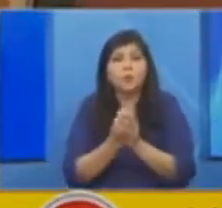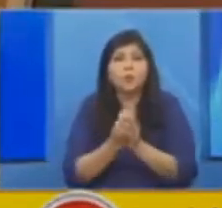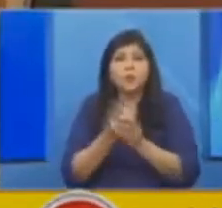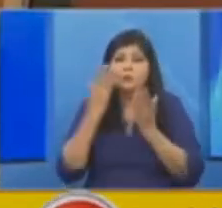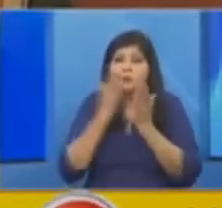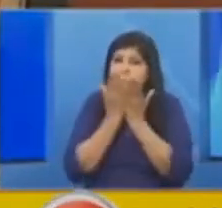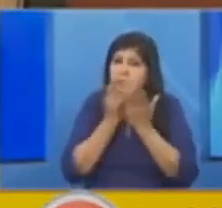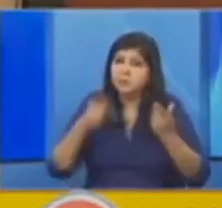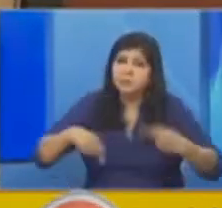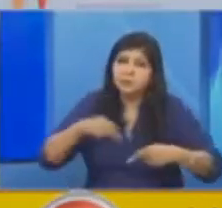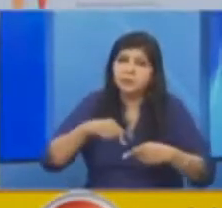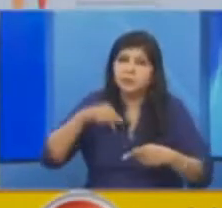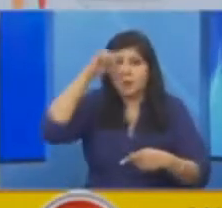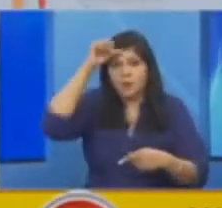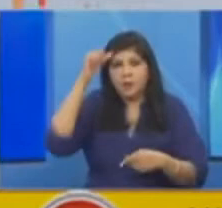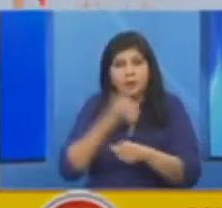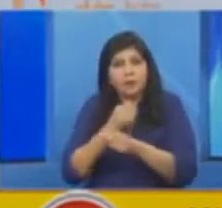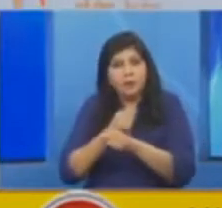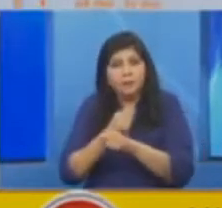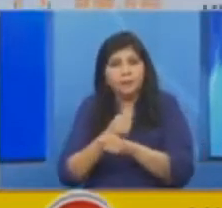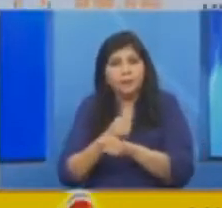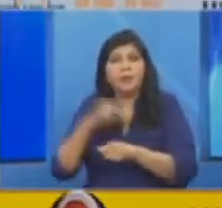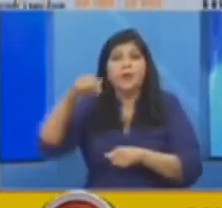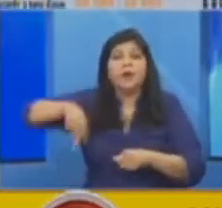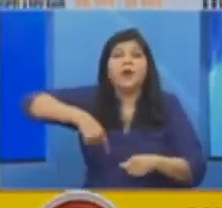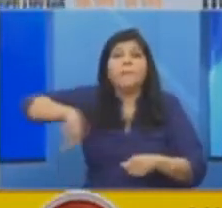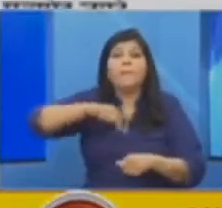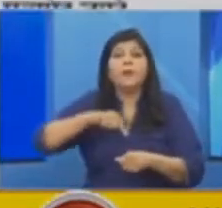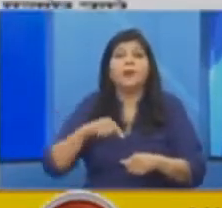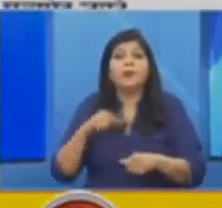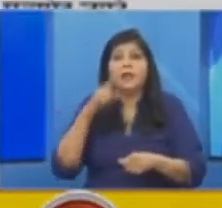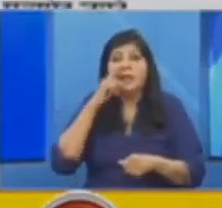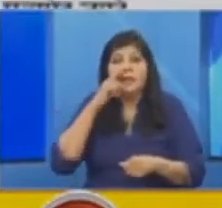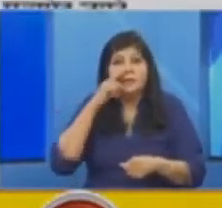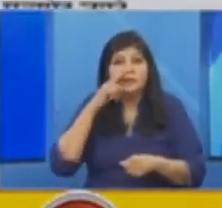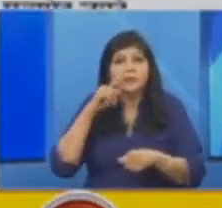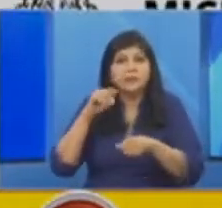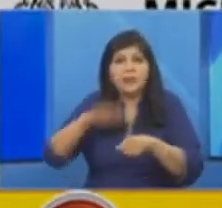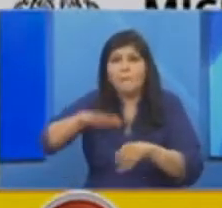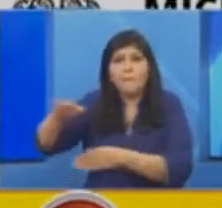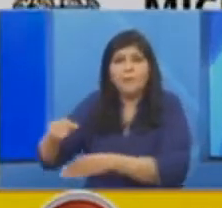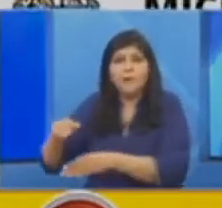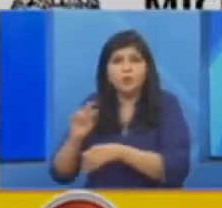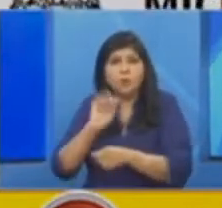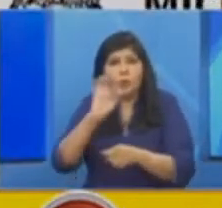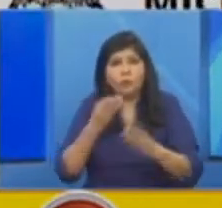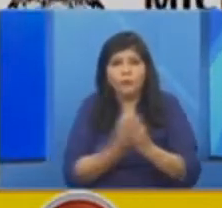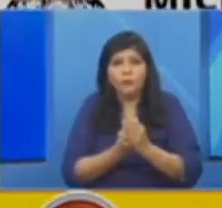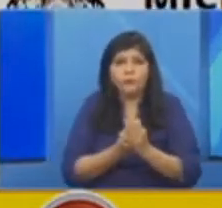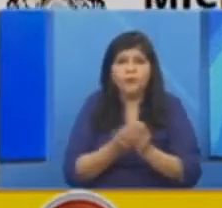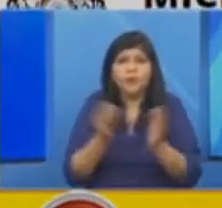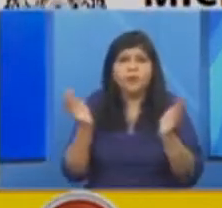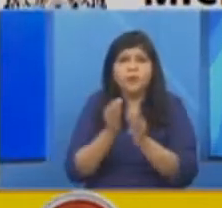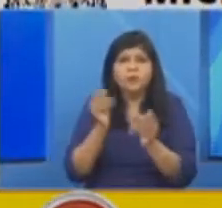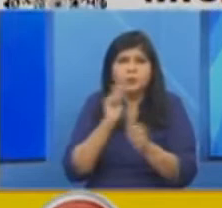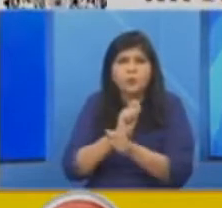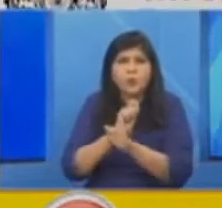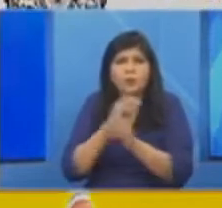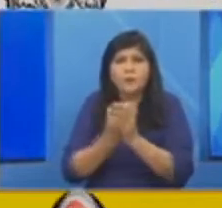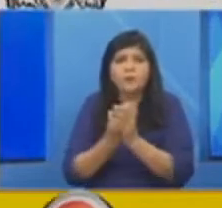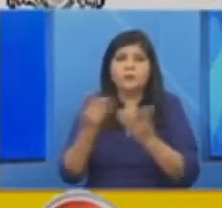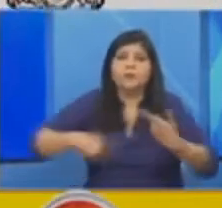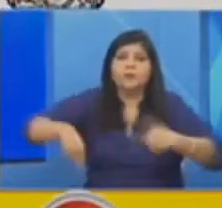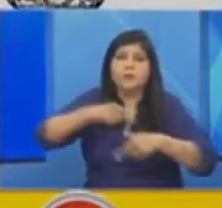है भारत सरकार के महिला और भालविकास मंत्राले, शिक्षा मंत्राले, सुक्ष्व लगू और मध्यमुद्योग मंत्राले